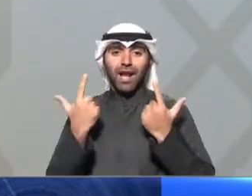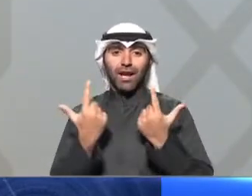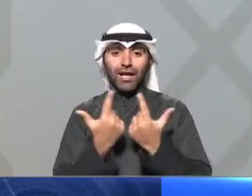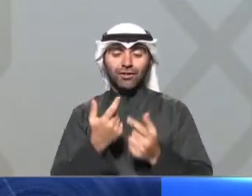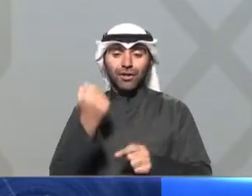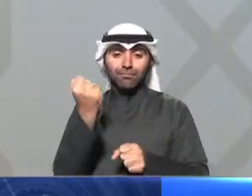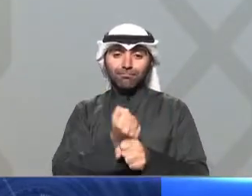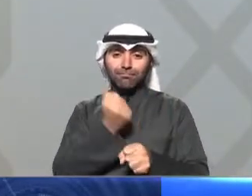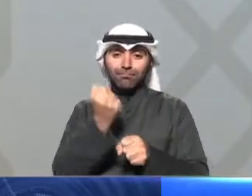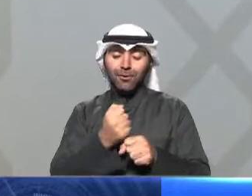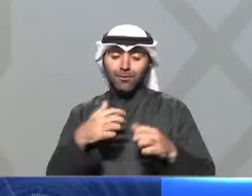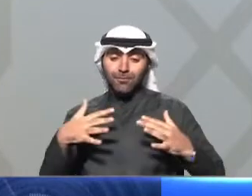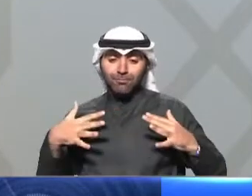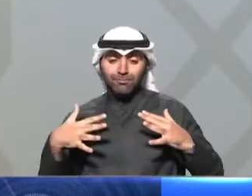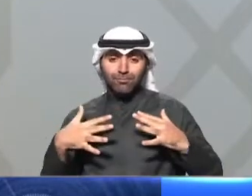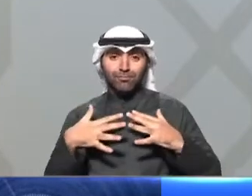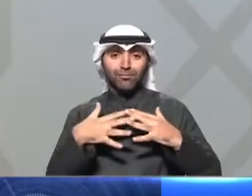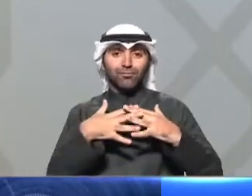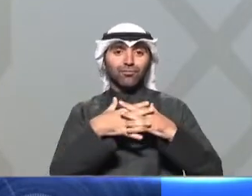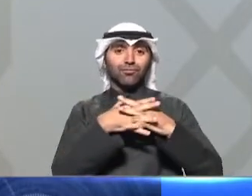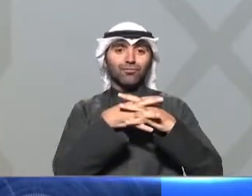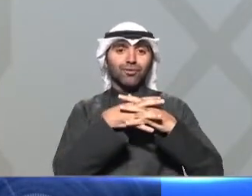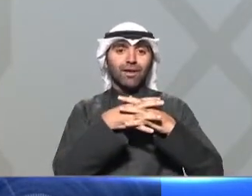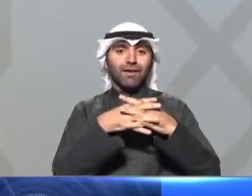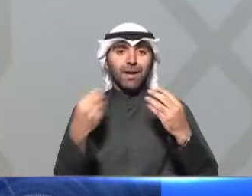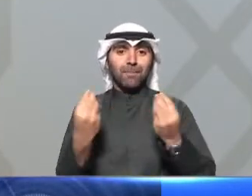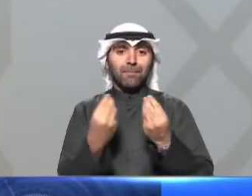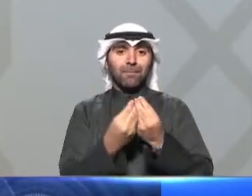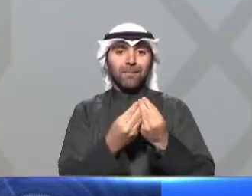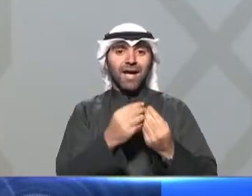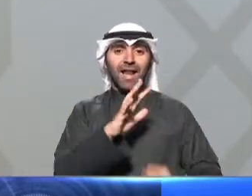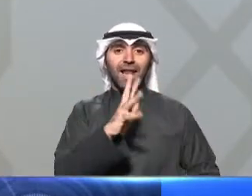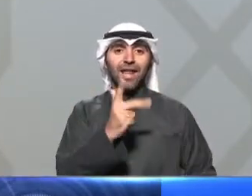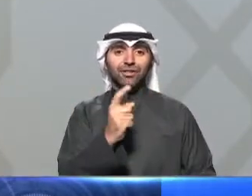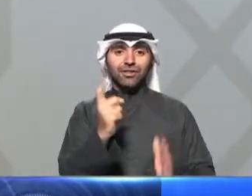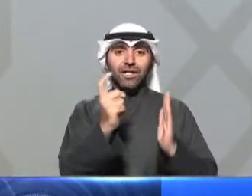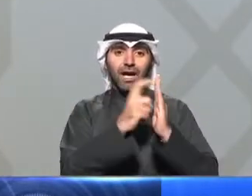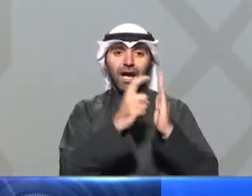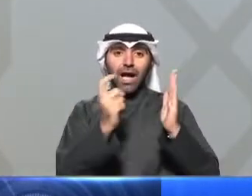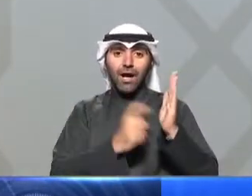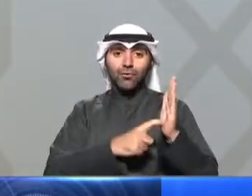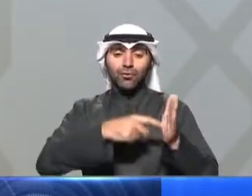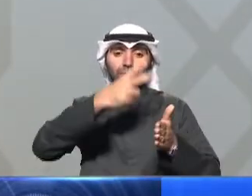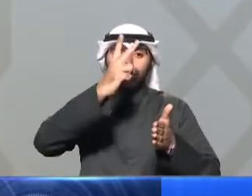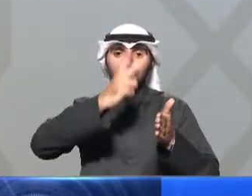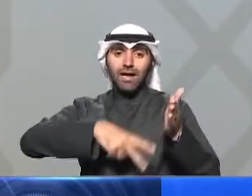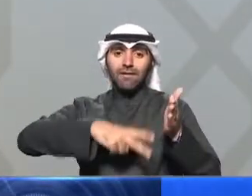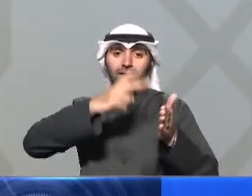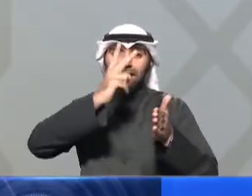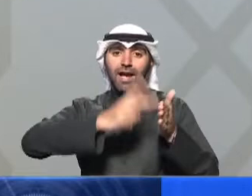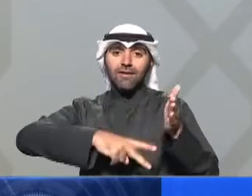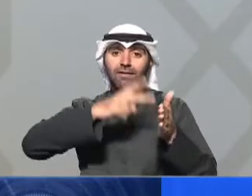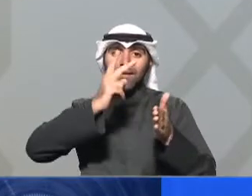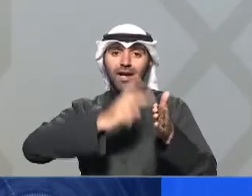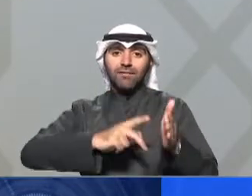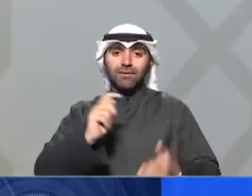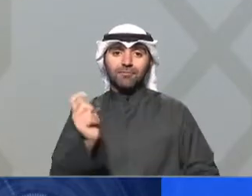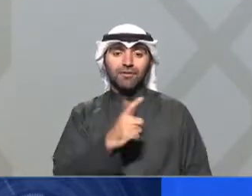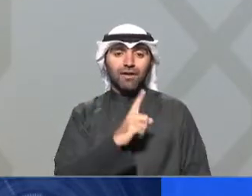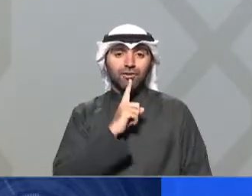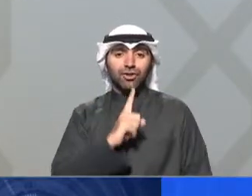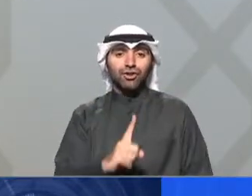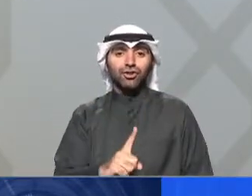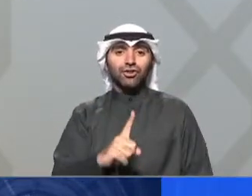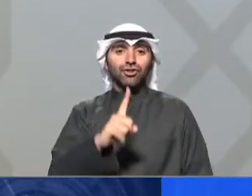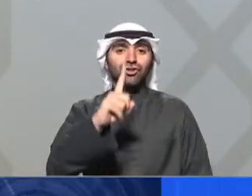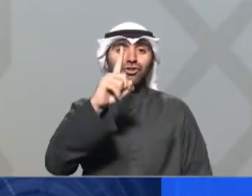نيابي لإقرار قوانين اللي وردت في بيان المجموعة 16، وإن شاء الله راح يتم